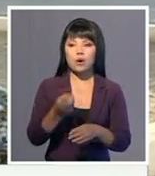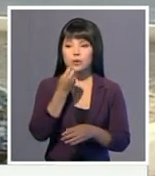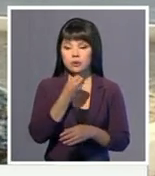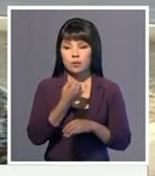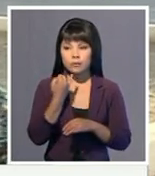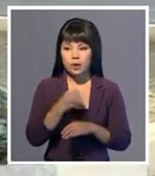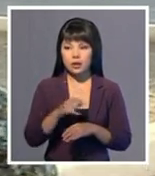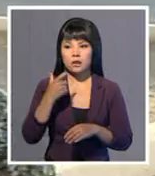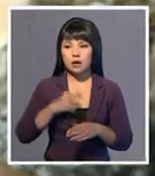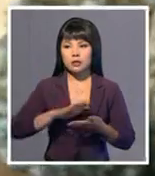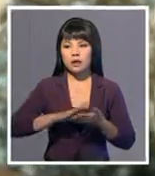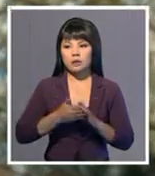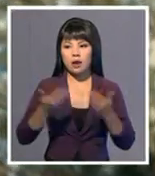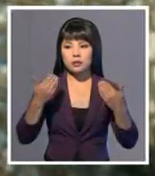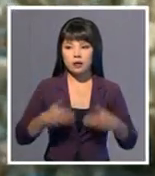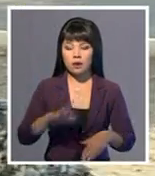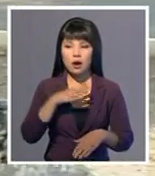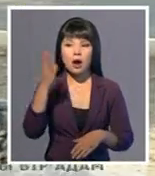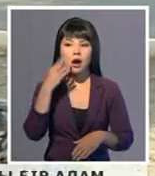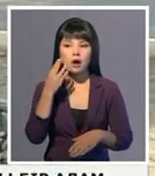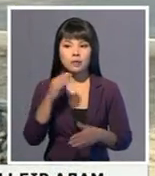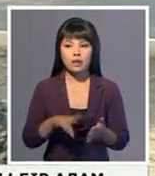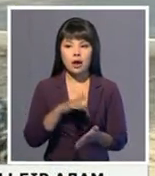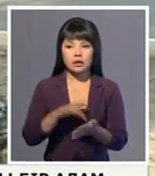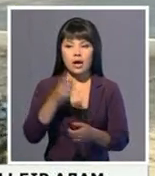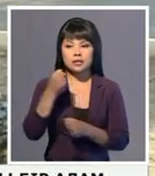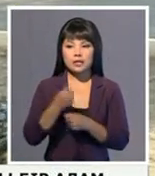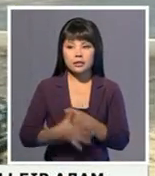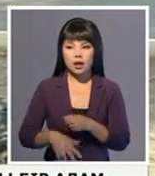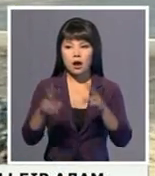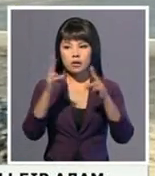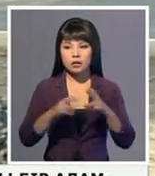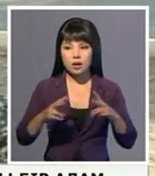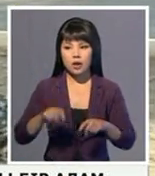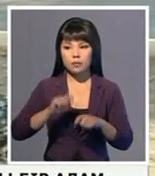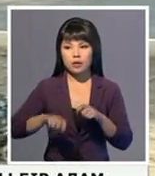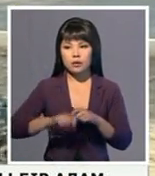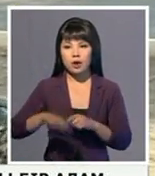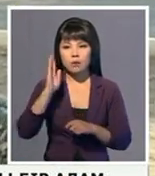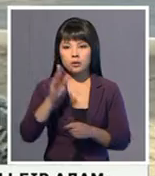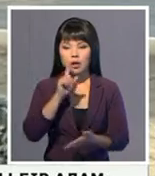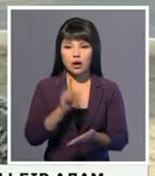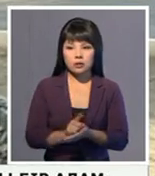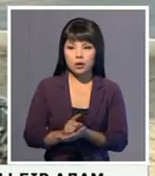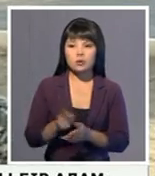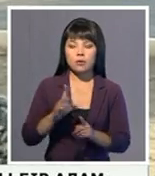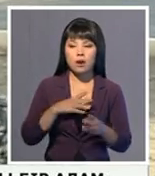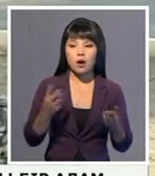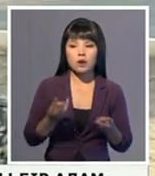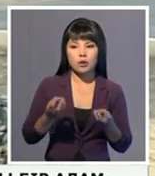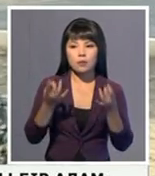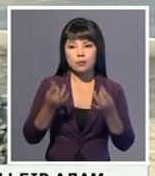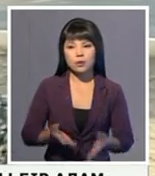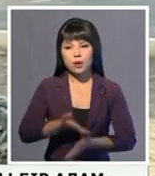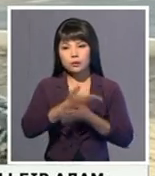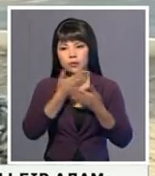Қай сөзі бізді неғып қойды. Алматыға апарса, Алматы ажоғы центр бар, жақсы қарайды ғой. Бұл ана мынау ажоғы не емес, күйген